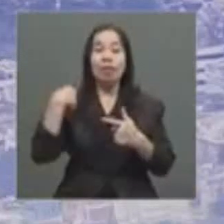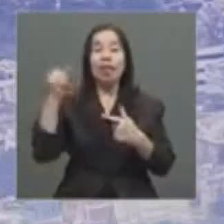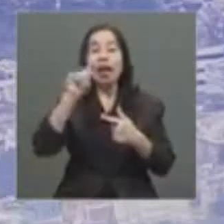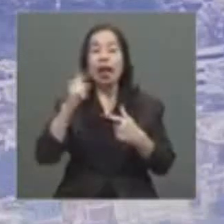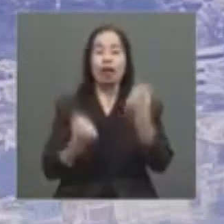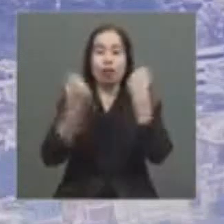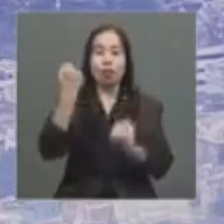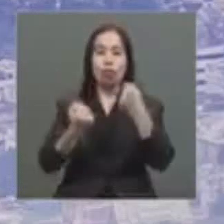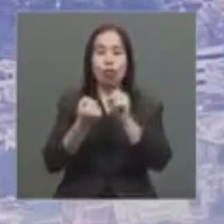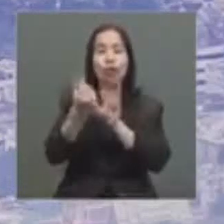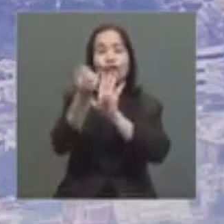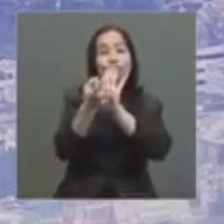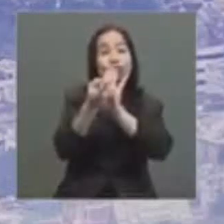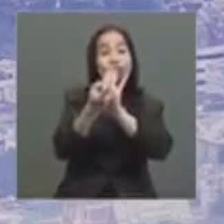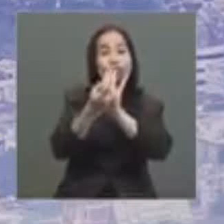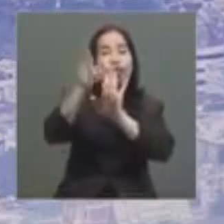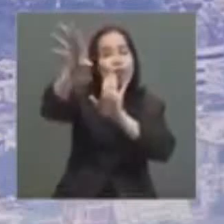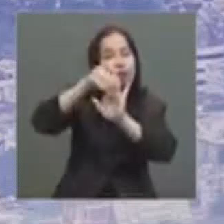นายแพทย์ทวีศิลป์วิษณุโยธินโฆษกศูนย์บริหารสถานการณ์โควิช19